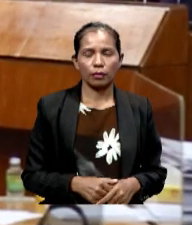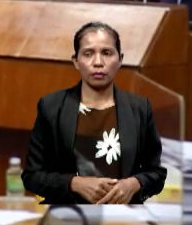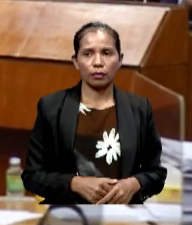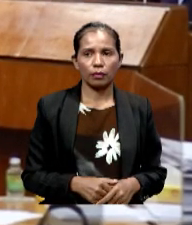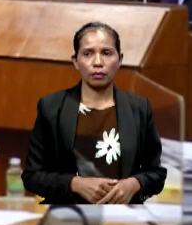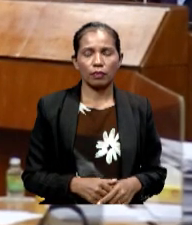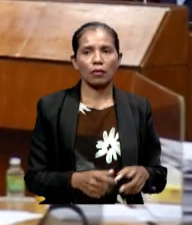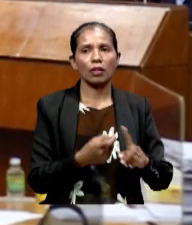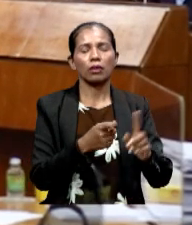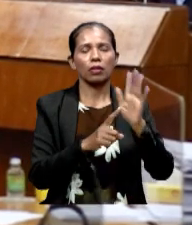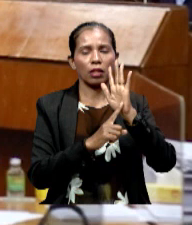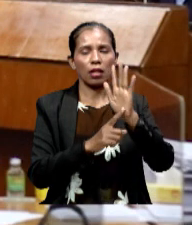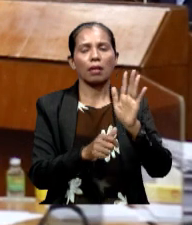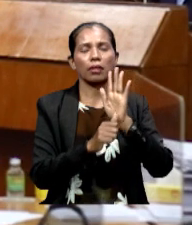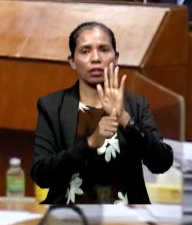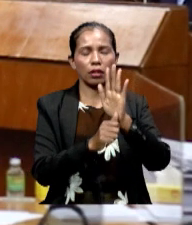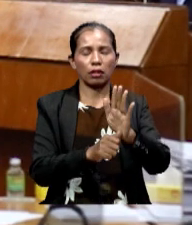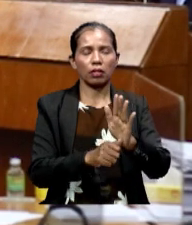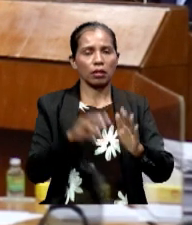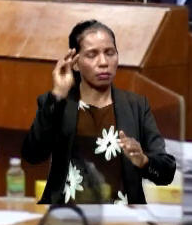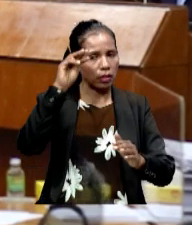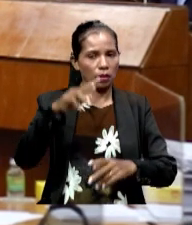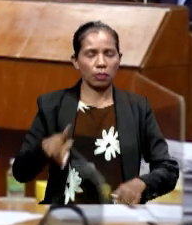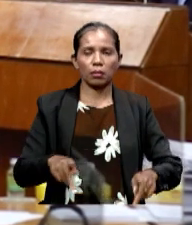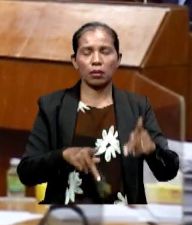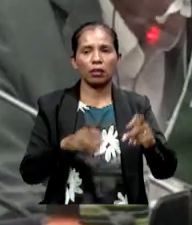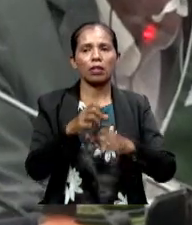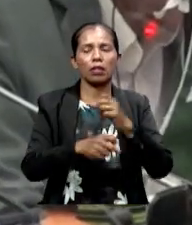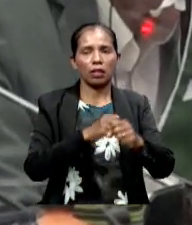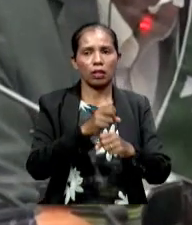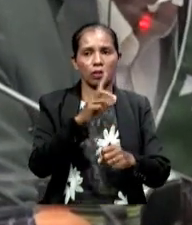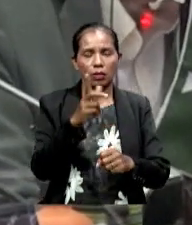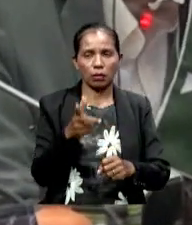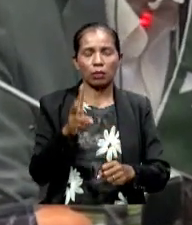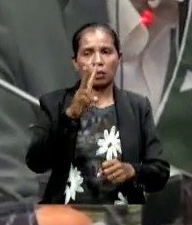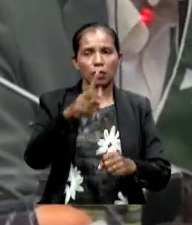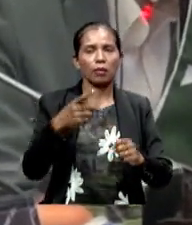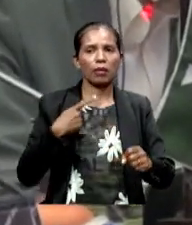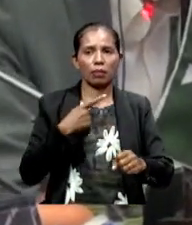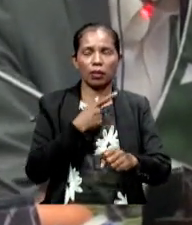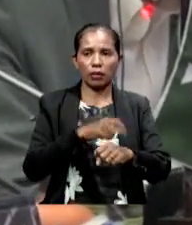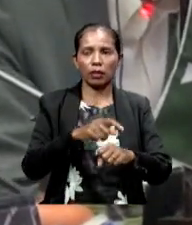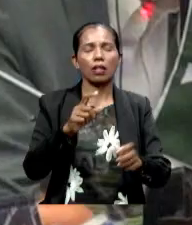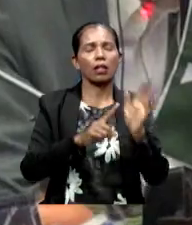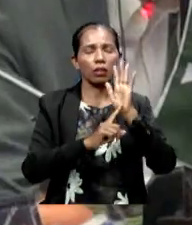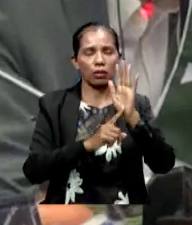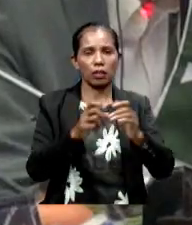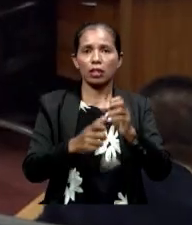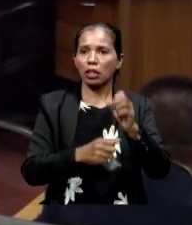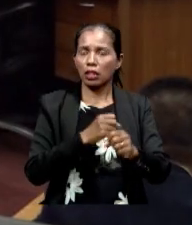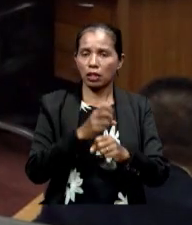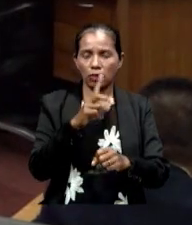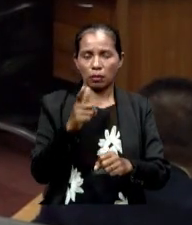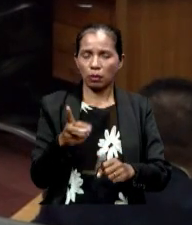Liu se apresentasă un relatoriu activitate Ministerul Public tinang rurul răsing rua, ba Parlamentul Național hatudu durante tinang rurul răsing rua,